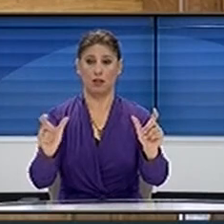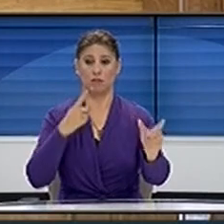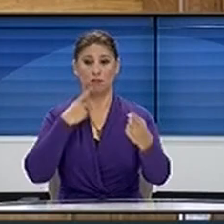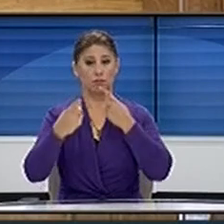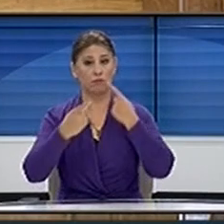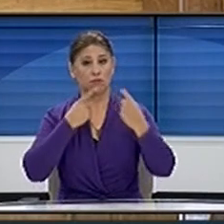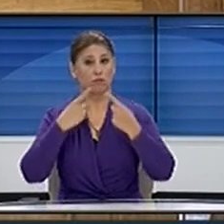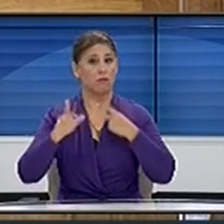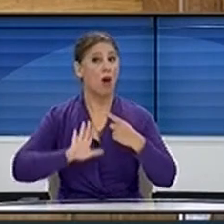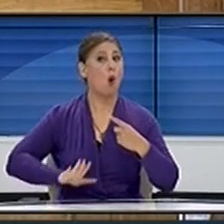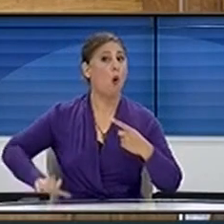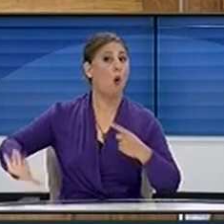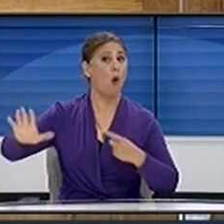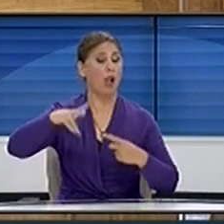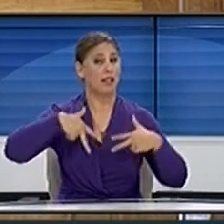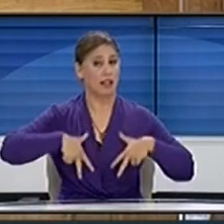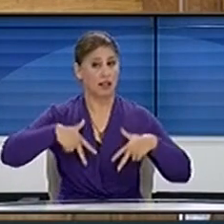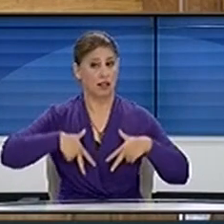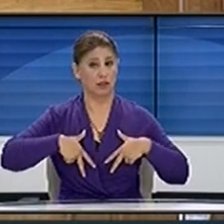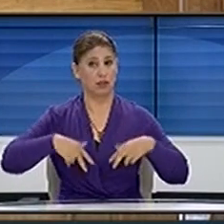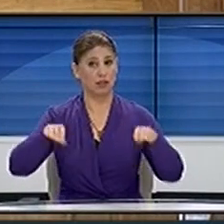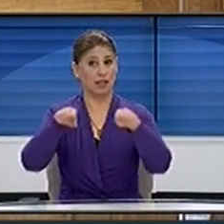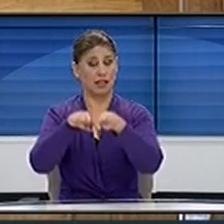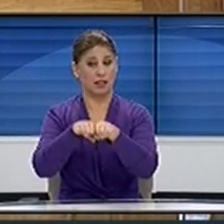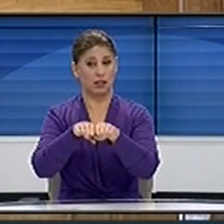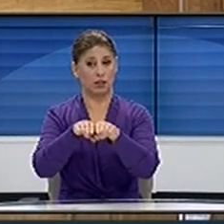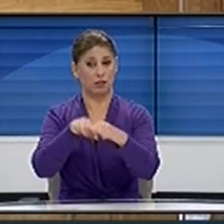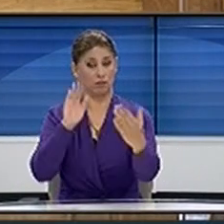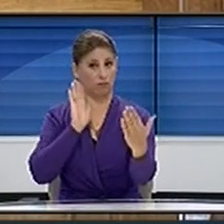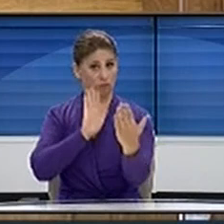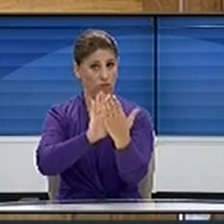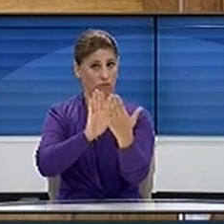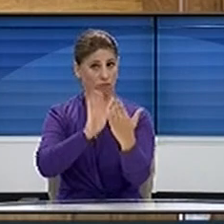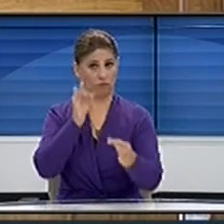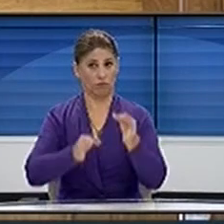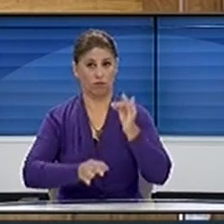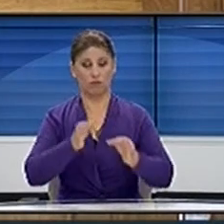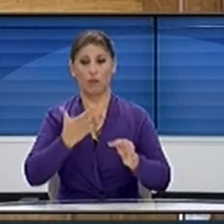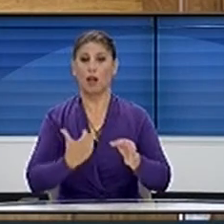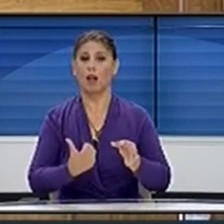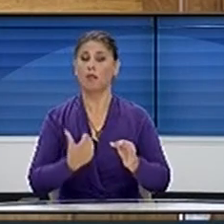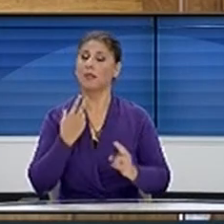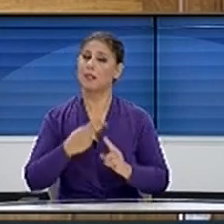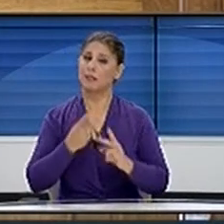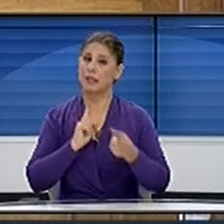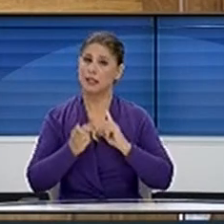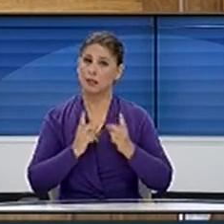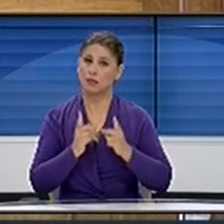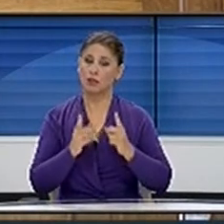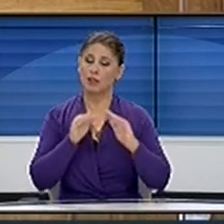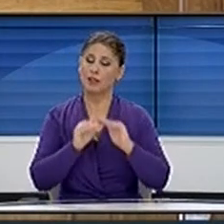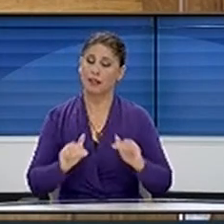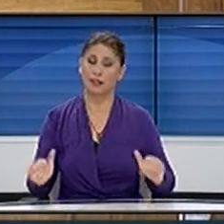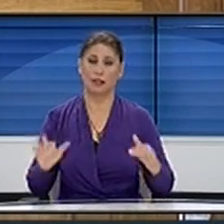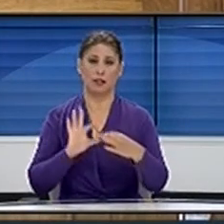πια με όλες τις χώρες ως ίση προς ίσους, συνάπτοντας σημαντικές συμφωνίες ειρήνης και